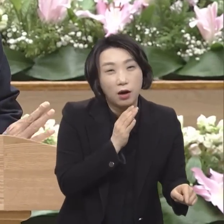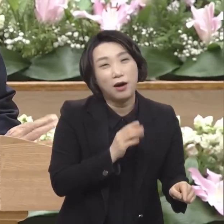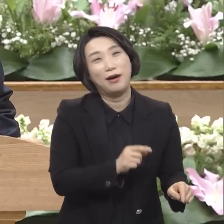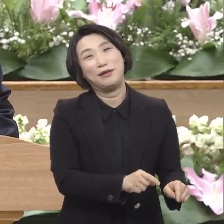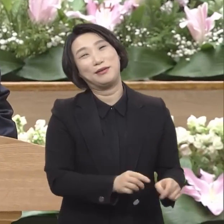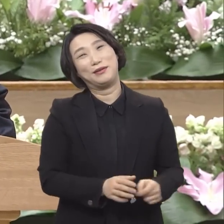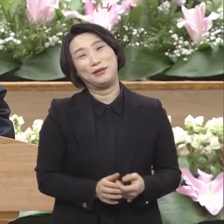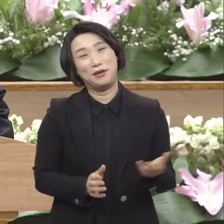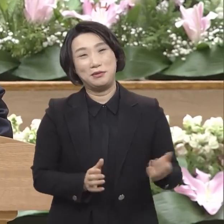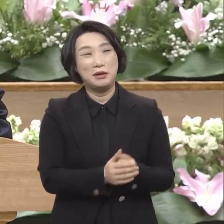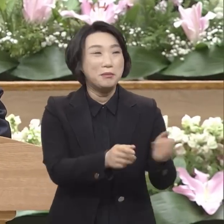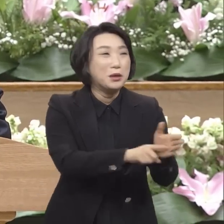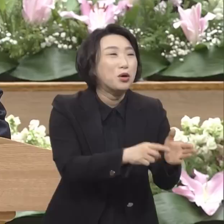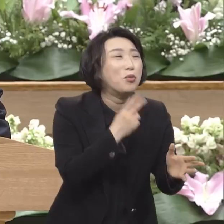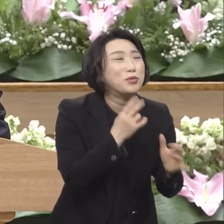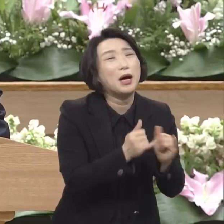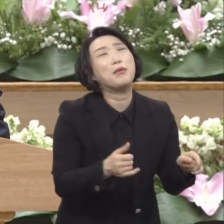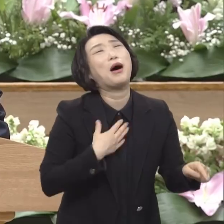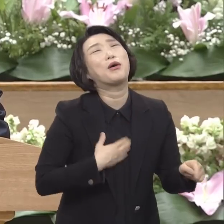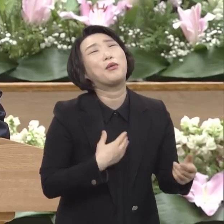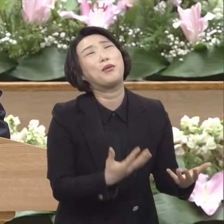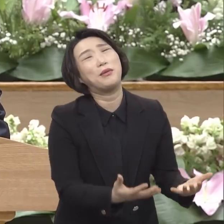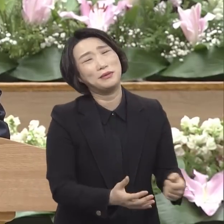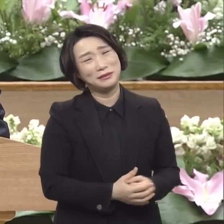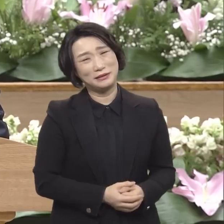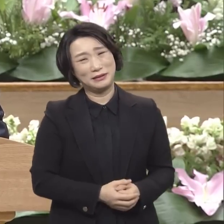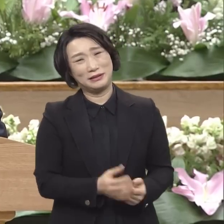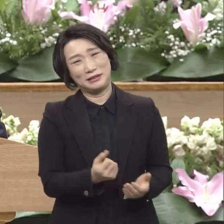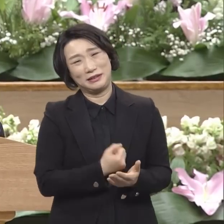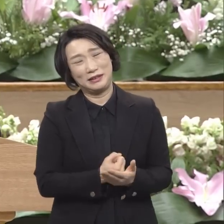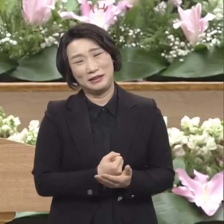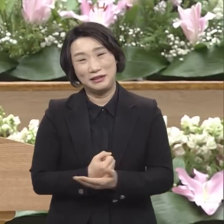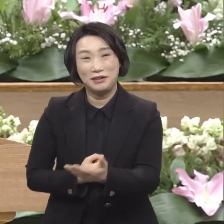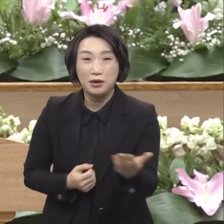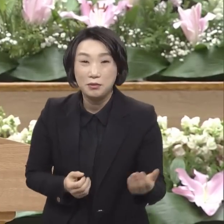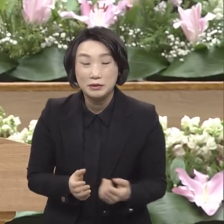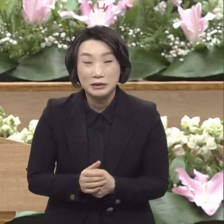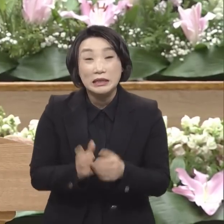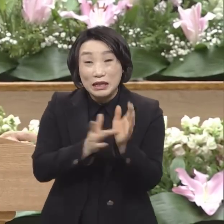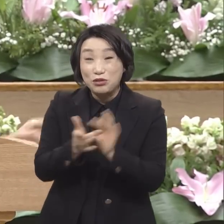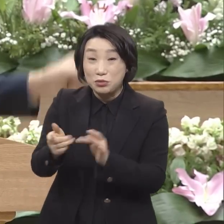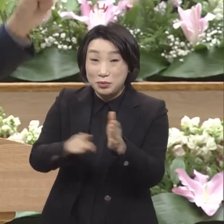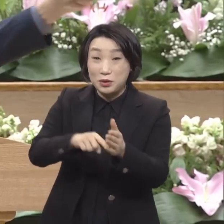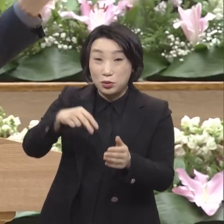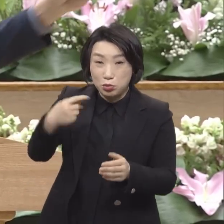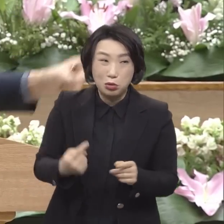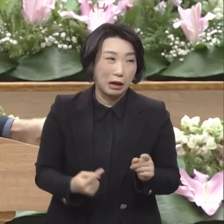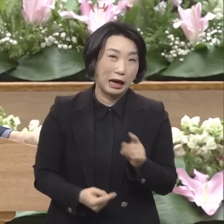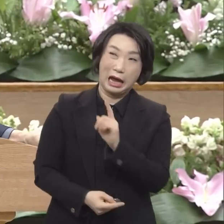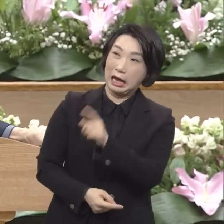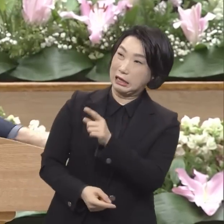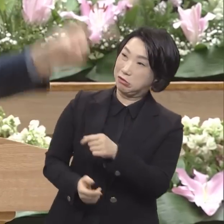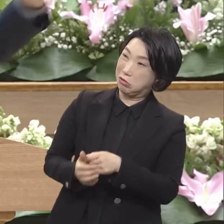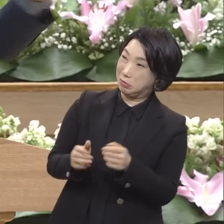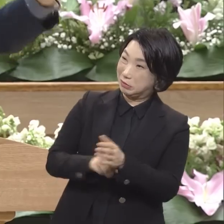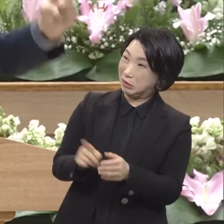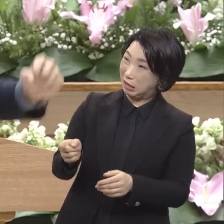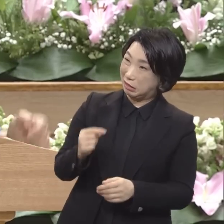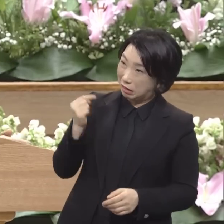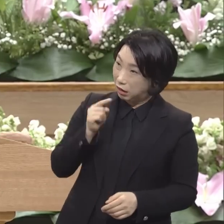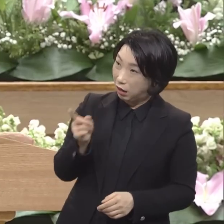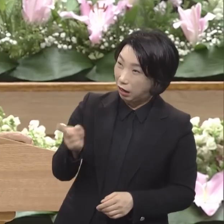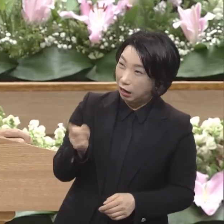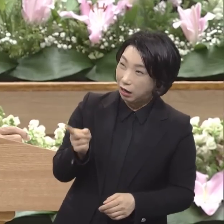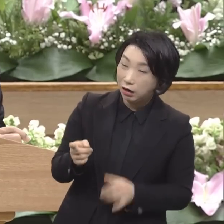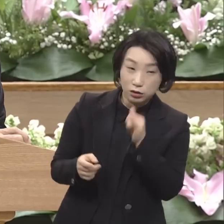이 세상 사람들이 어떻게 알겠습니까? 그러니까 예수를 믿어도 꼭 저렇게 믿어야 되냐? 꼭 저렇게